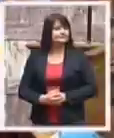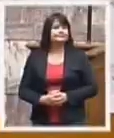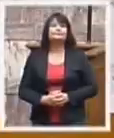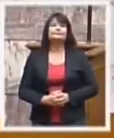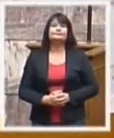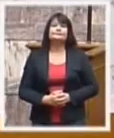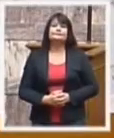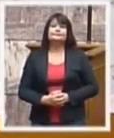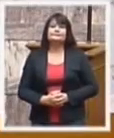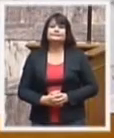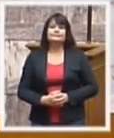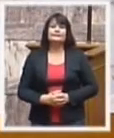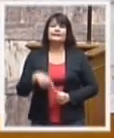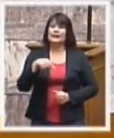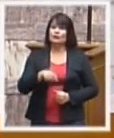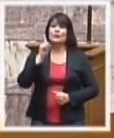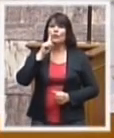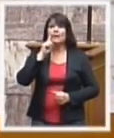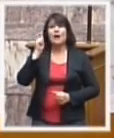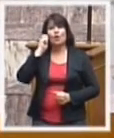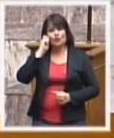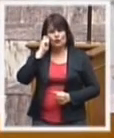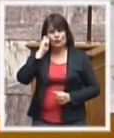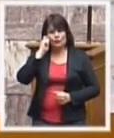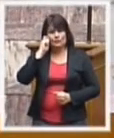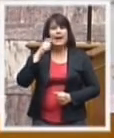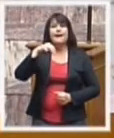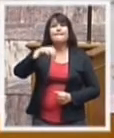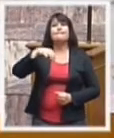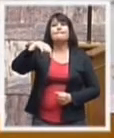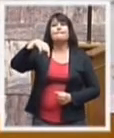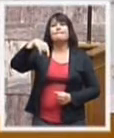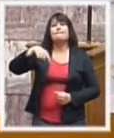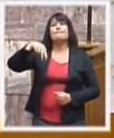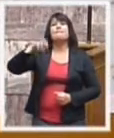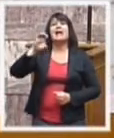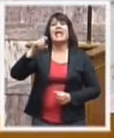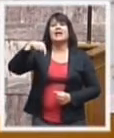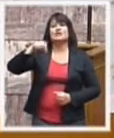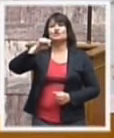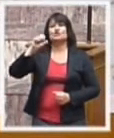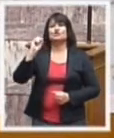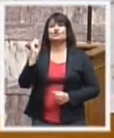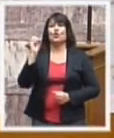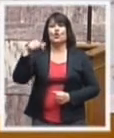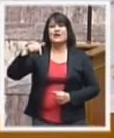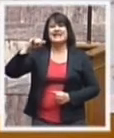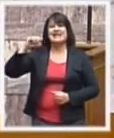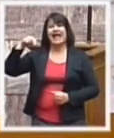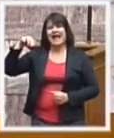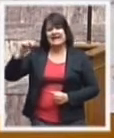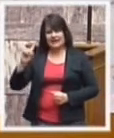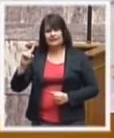Το λόγο έχει τώρα η έφηβος βουλευτής Μπλετσογιάννη Κατερίνα από την πρώτη περιφέρεια Θεσσαλονίκης. Ήταν μέλος της